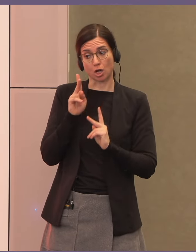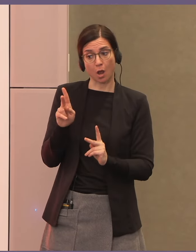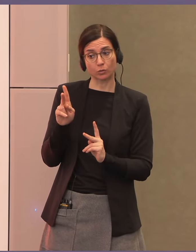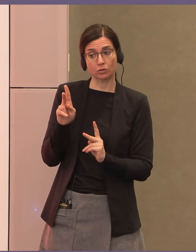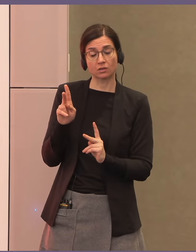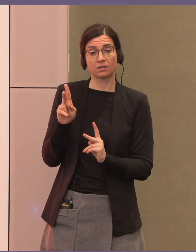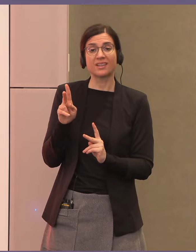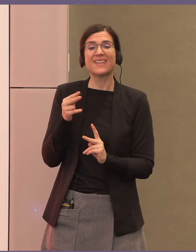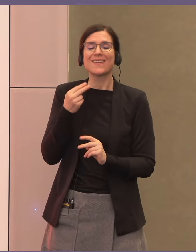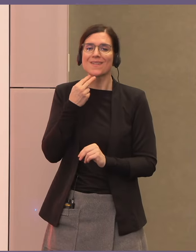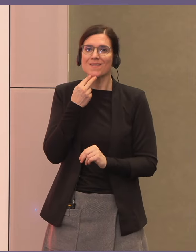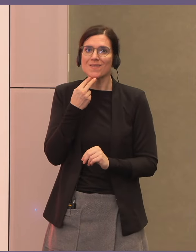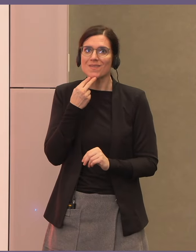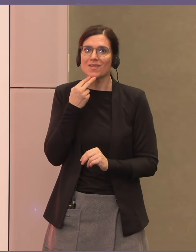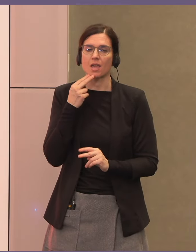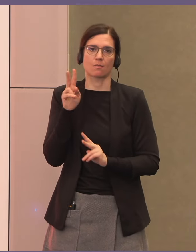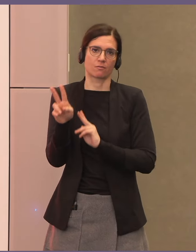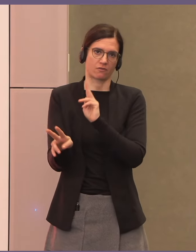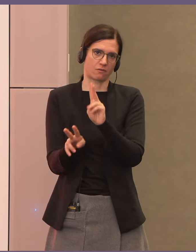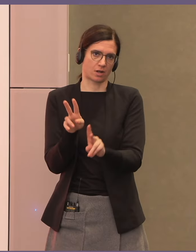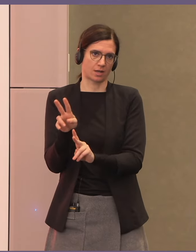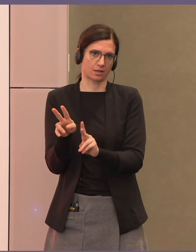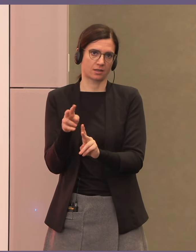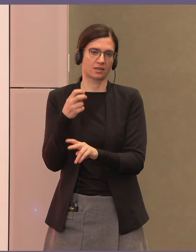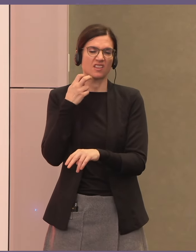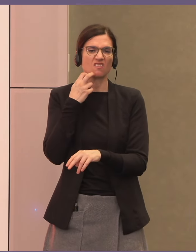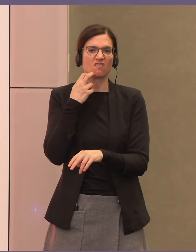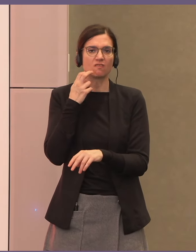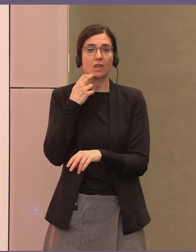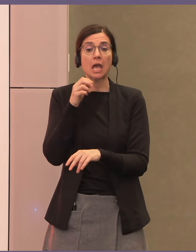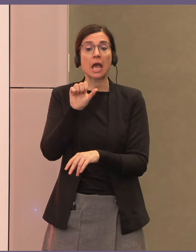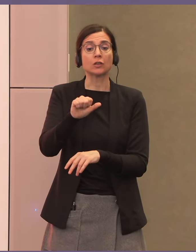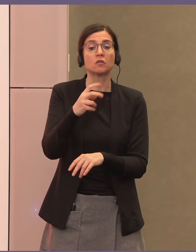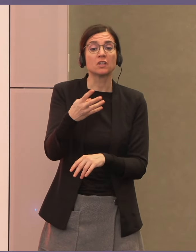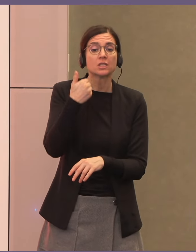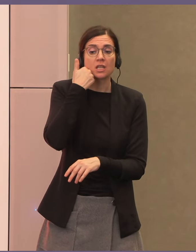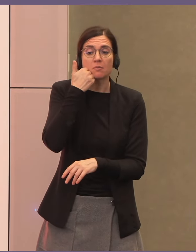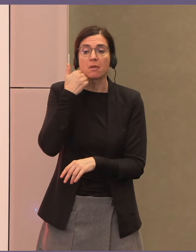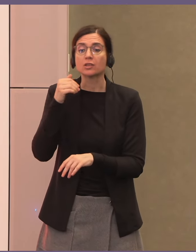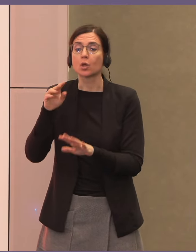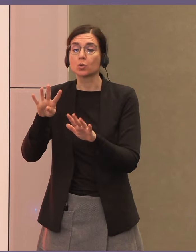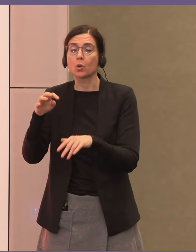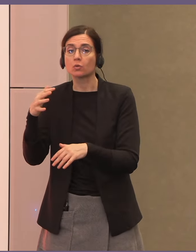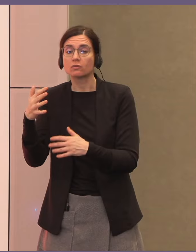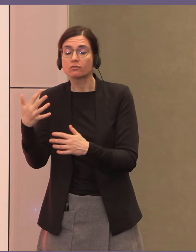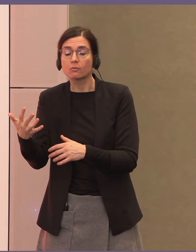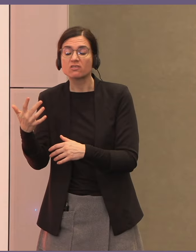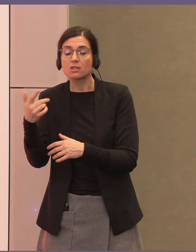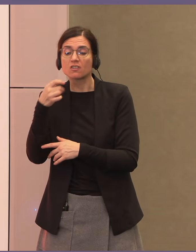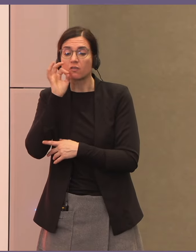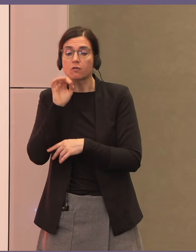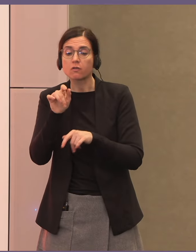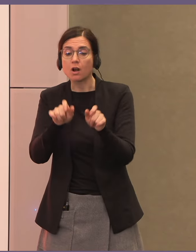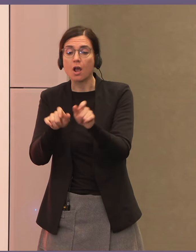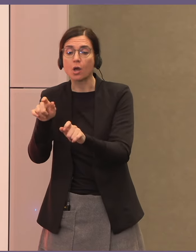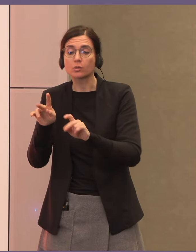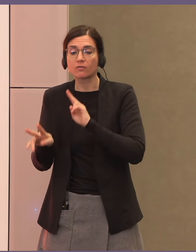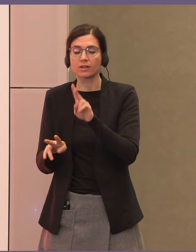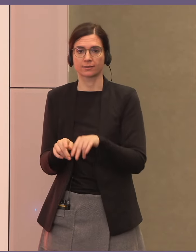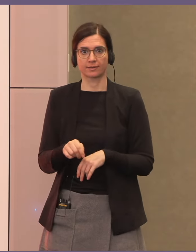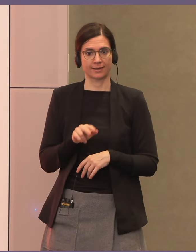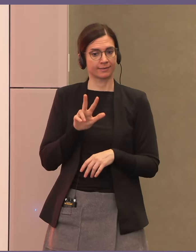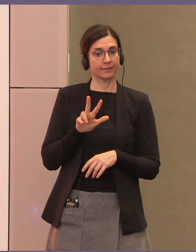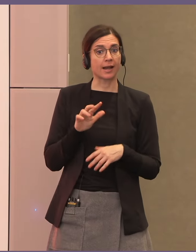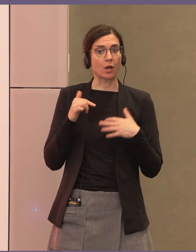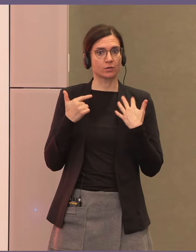wenn wir uns anschauen, wer diese Personen pflegt. In der Studie waren es zu 73